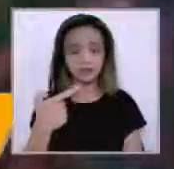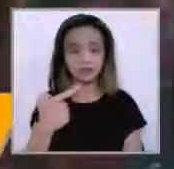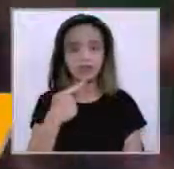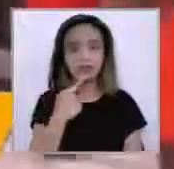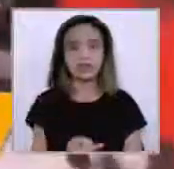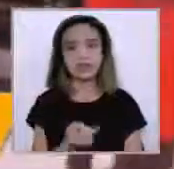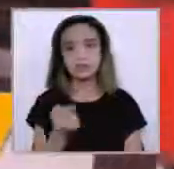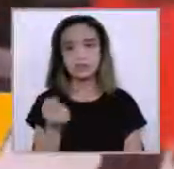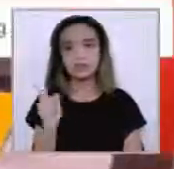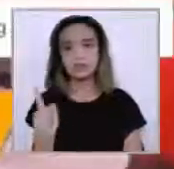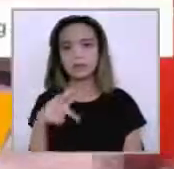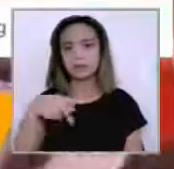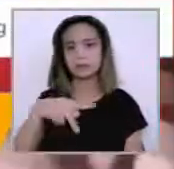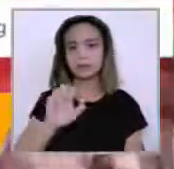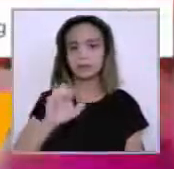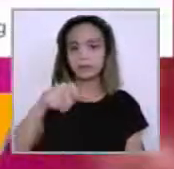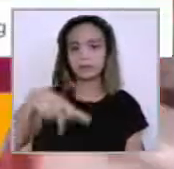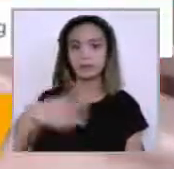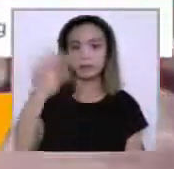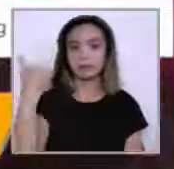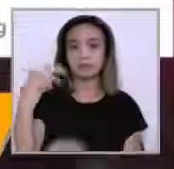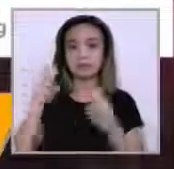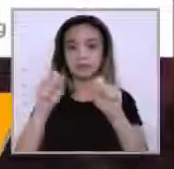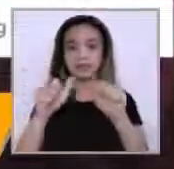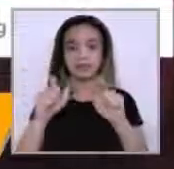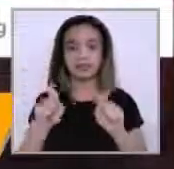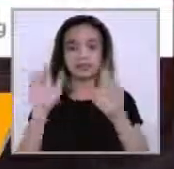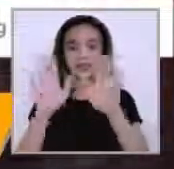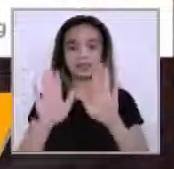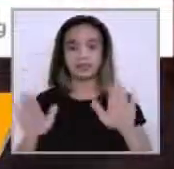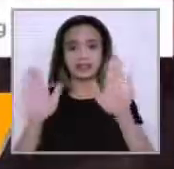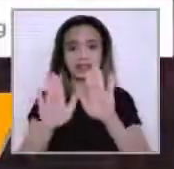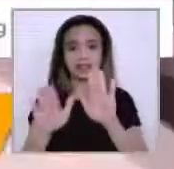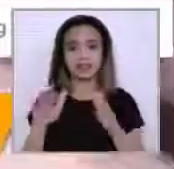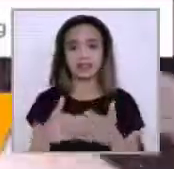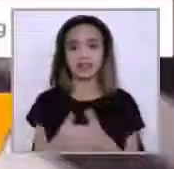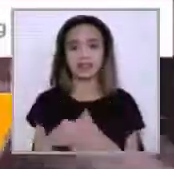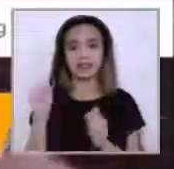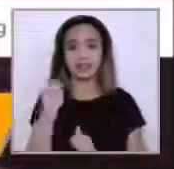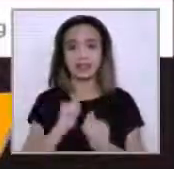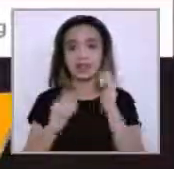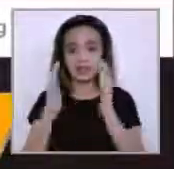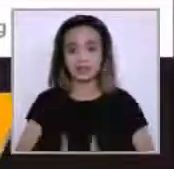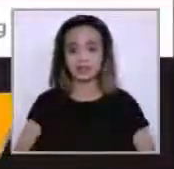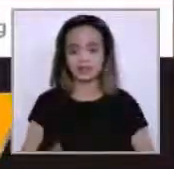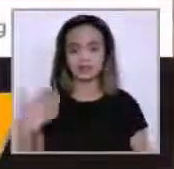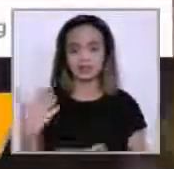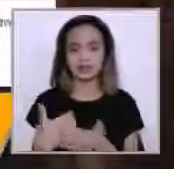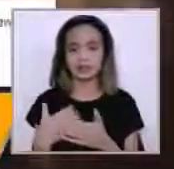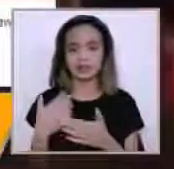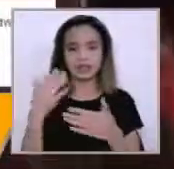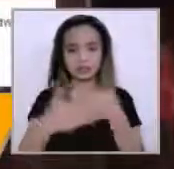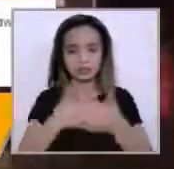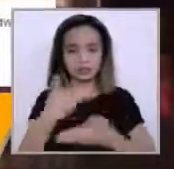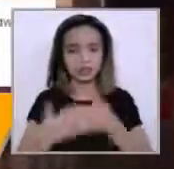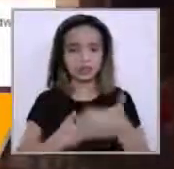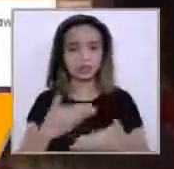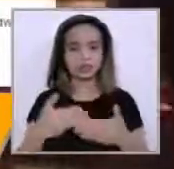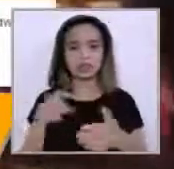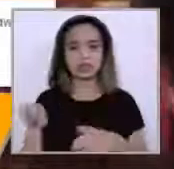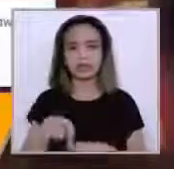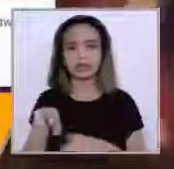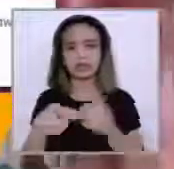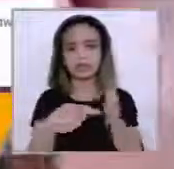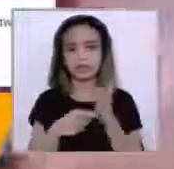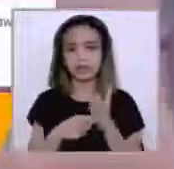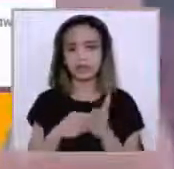blind item ng PEP nitong weekend, kinukumpleto na raw ng nasabing aktres ang mga travel requirement ng Israel. Nabanggit din sa